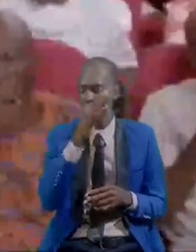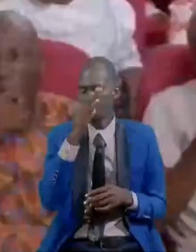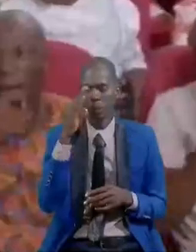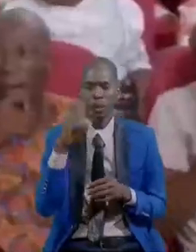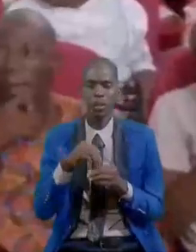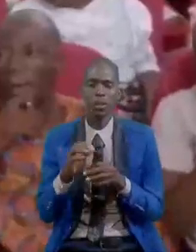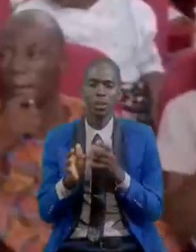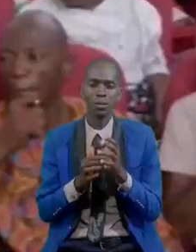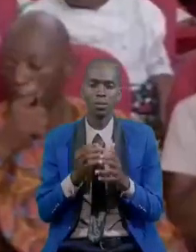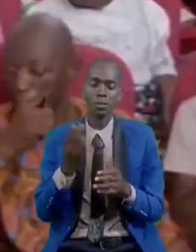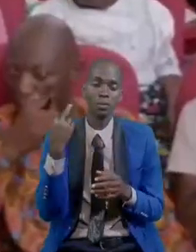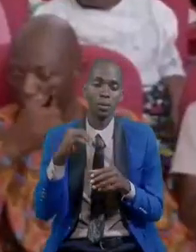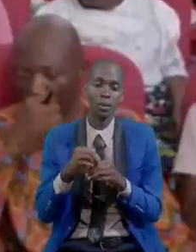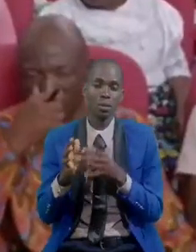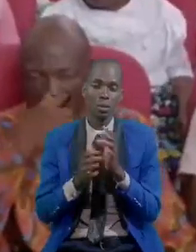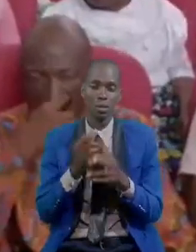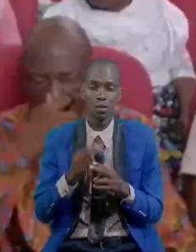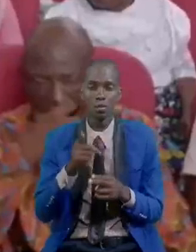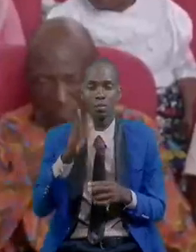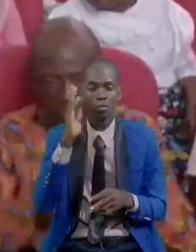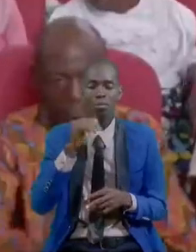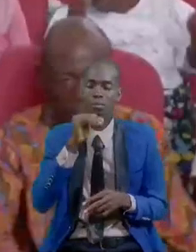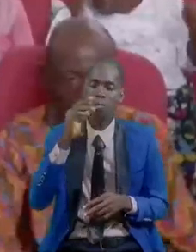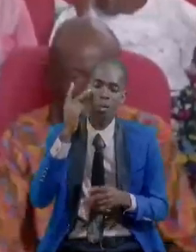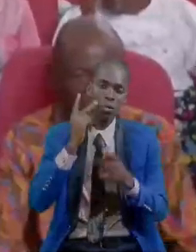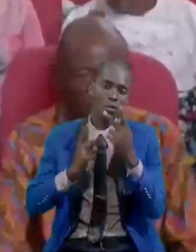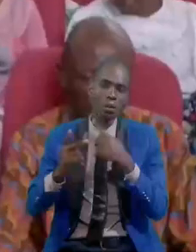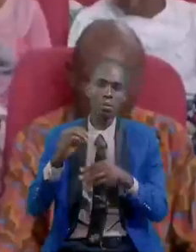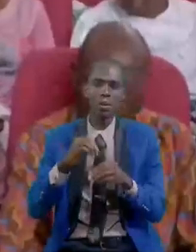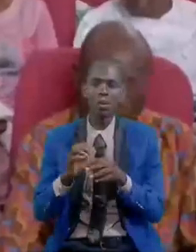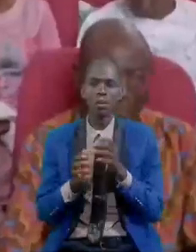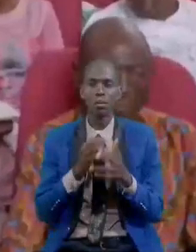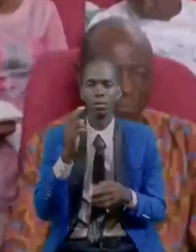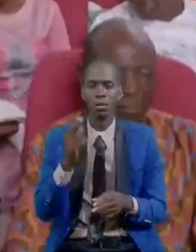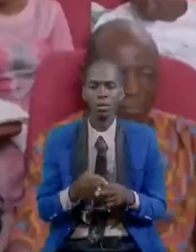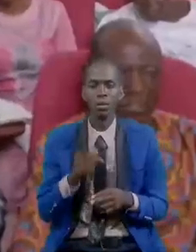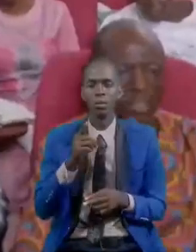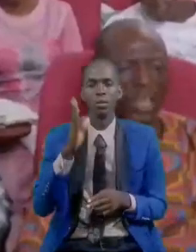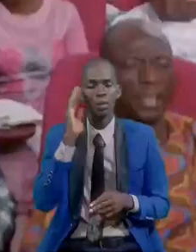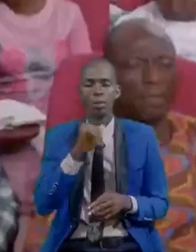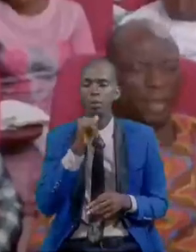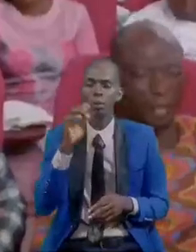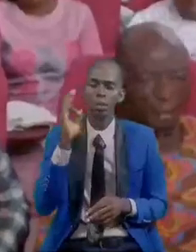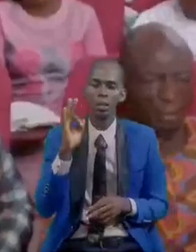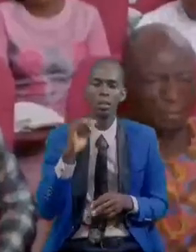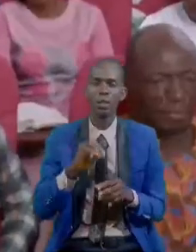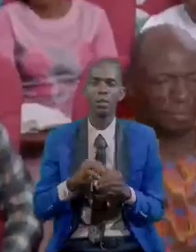vain. Tu ne vas pas prophétiser en vain. Tu ne vas pas prêcher en vain.